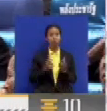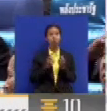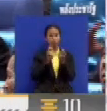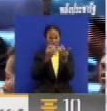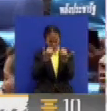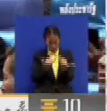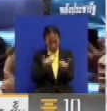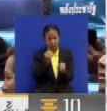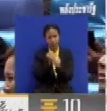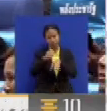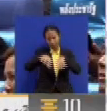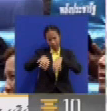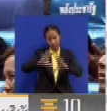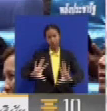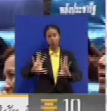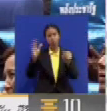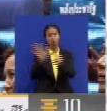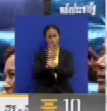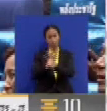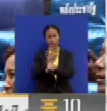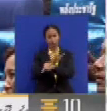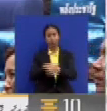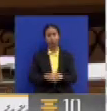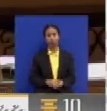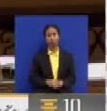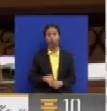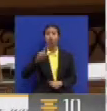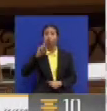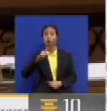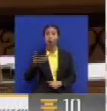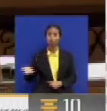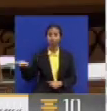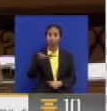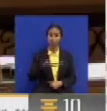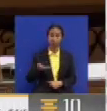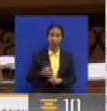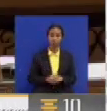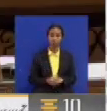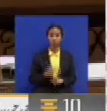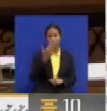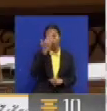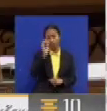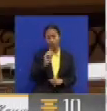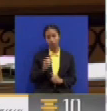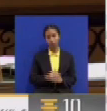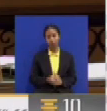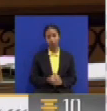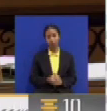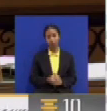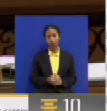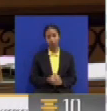กลุ่มทรยศทักษิณเนี่ยวกกับค่ายเดิมน ะ เพื่อเอาคืนบ้างนะเพราะว่าถ้าไปอย่างนั้นปุ๊บ